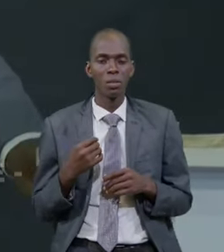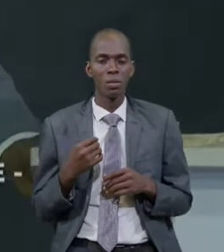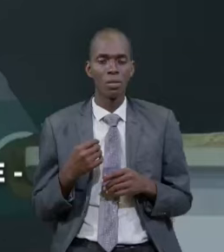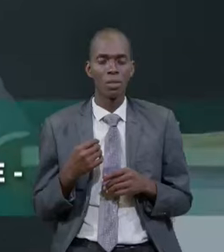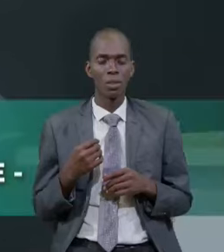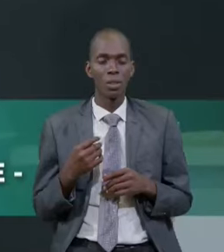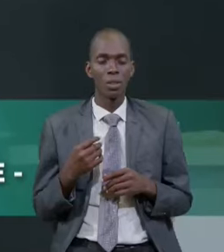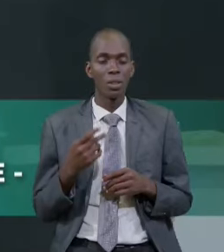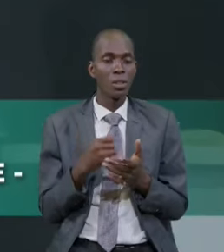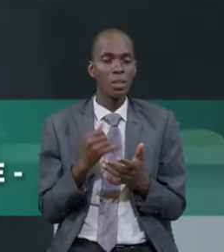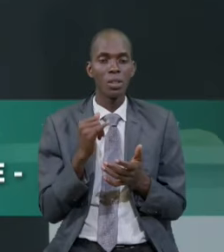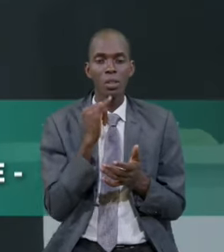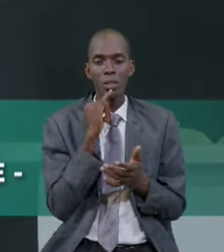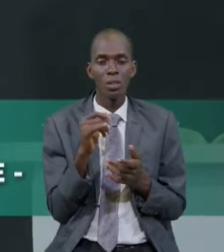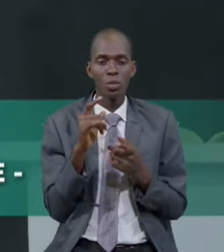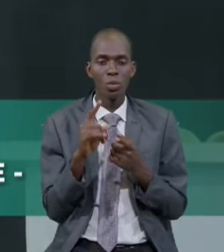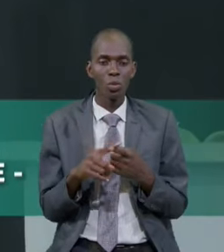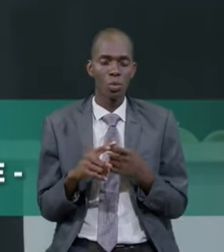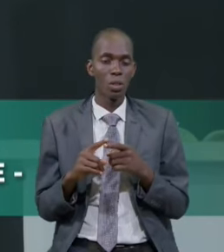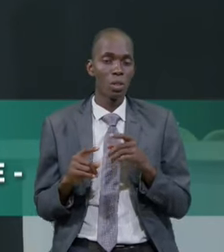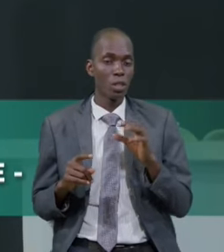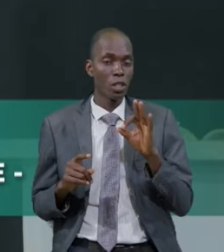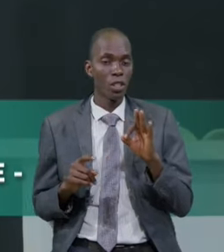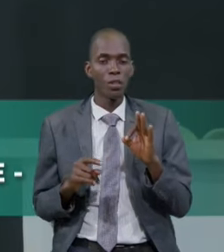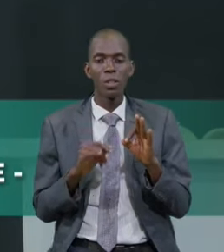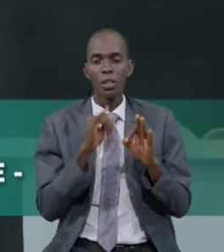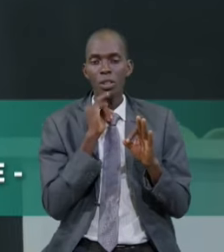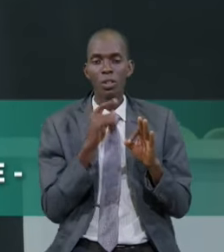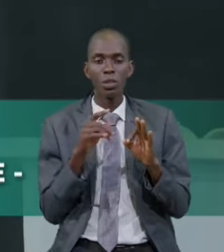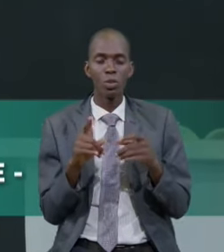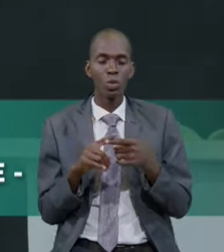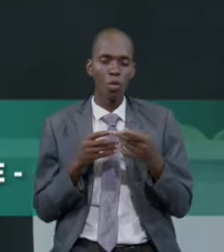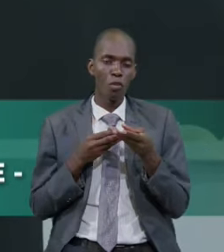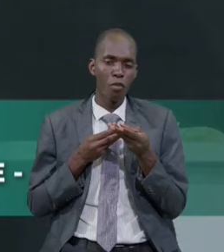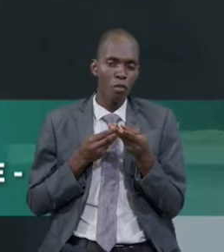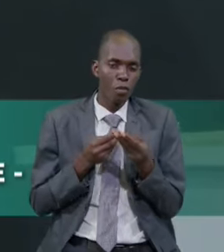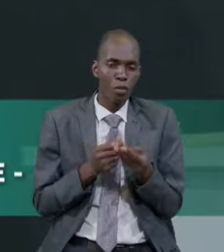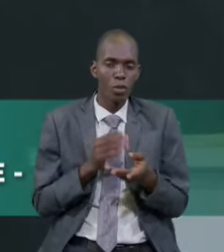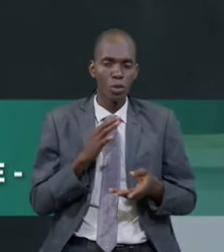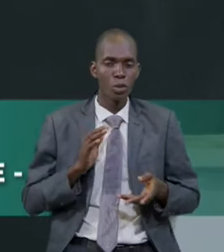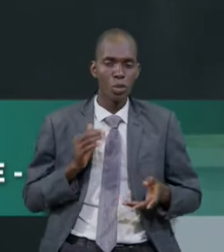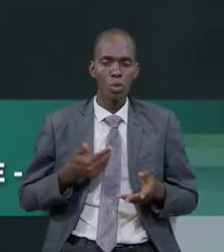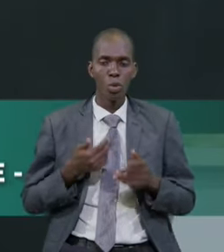De nourrir les âmes avec